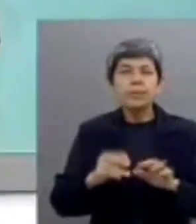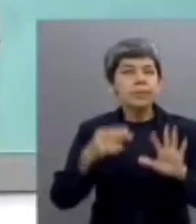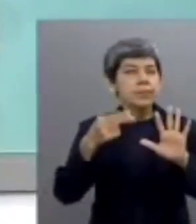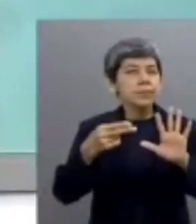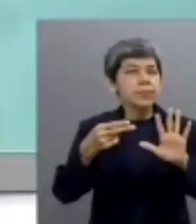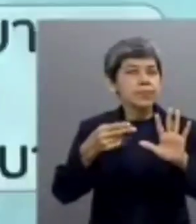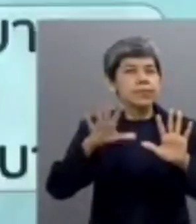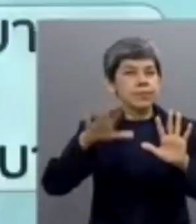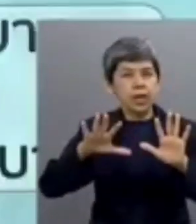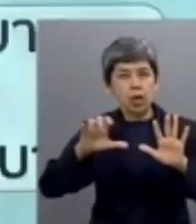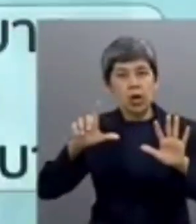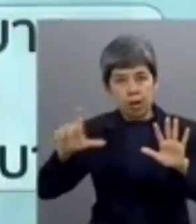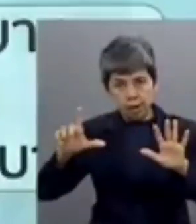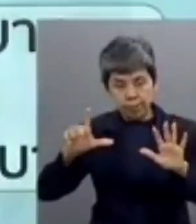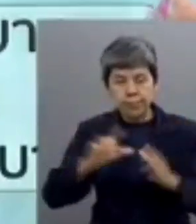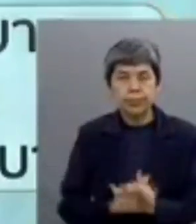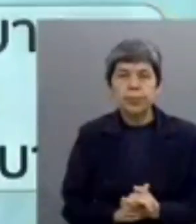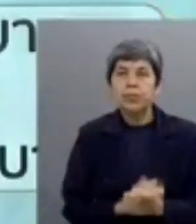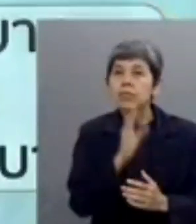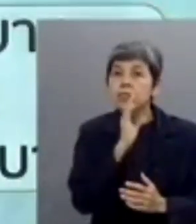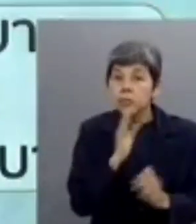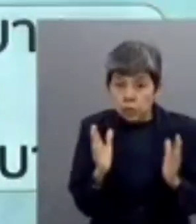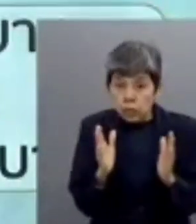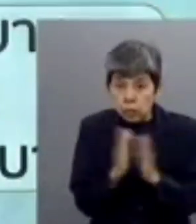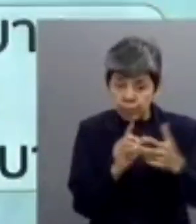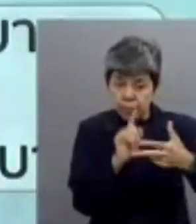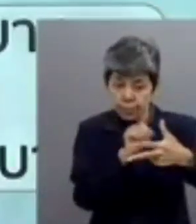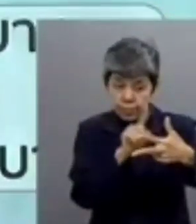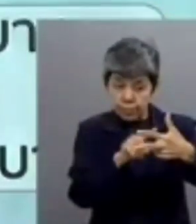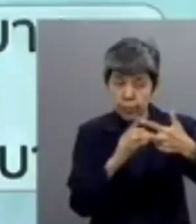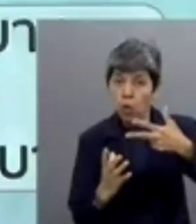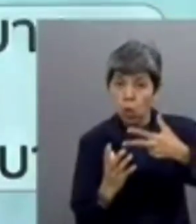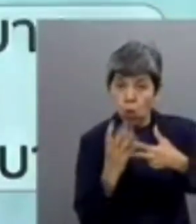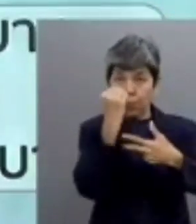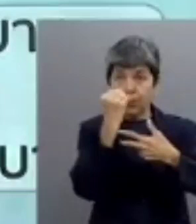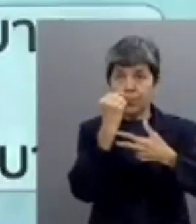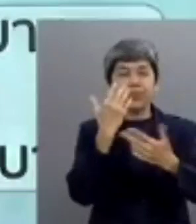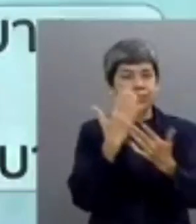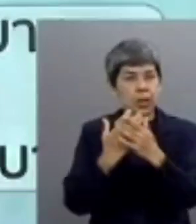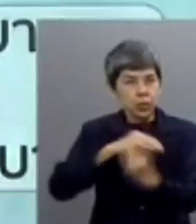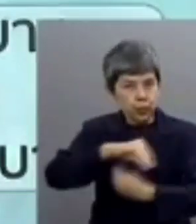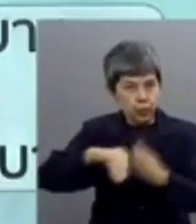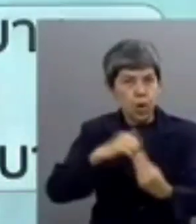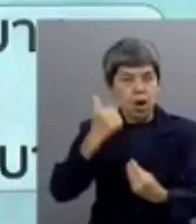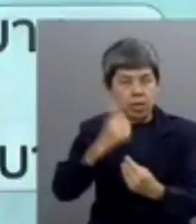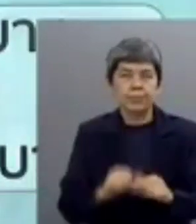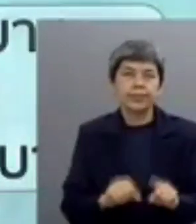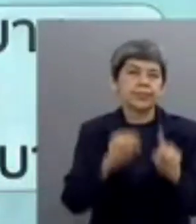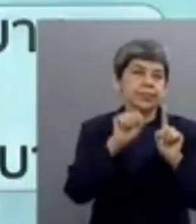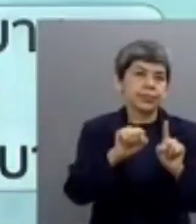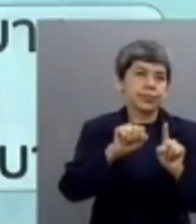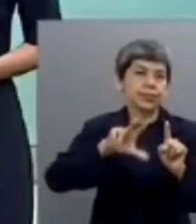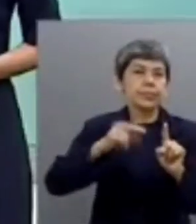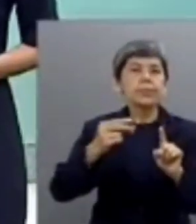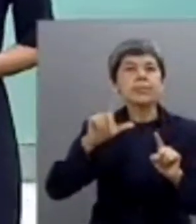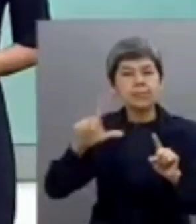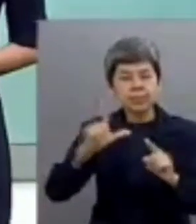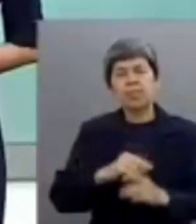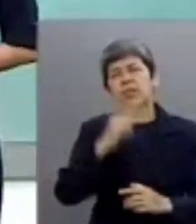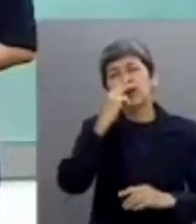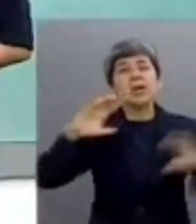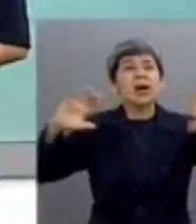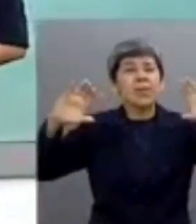มีคืนที่นั่นแหละคนยังมีความเข้าใจผิดว่ายิ่งเราซื้อมากเรายิ่งได้รับการคืนเงินภาษีมาก